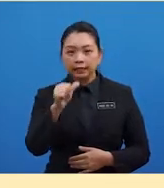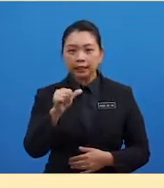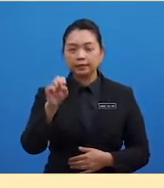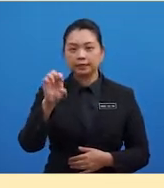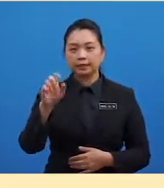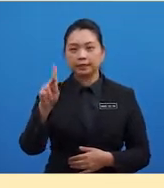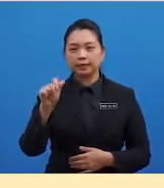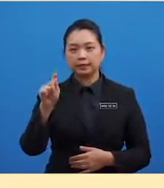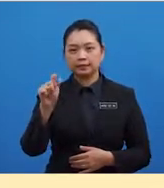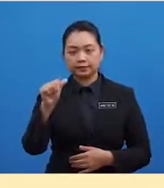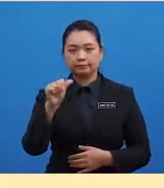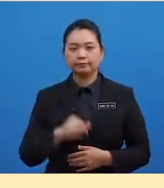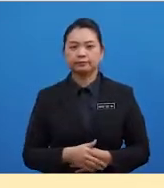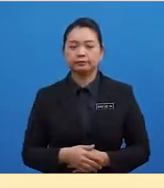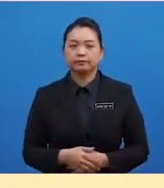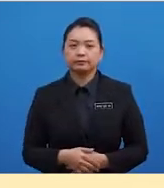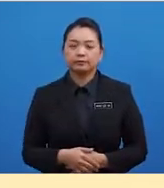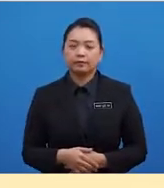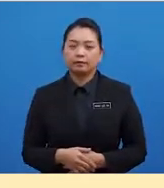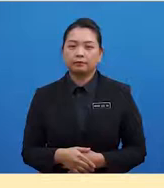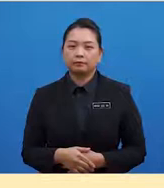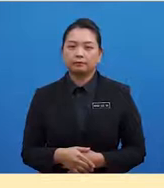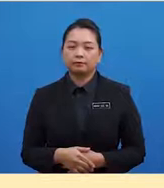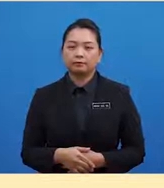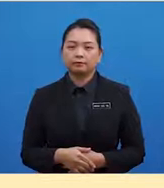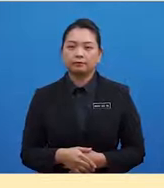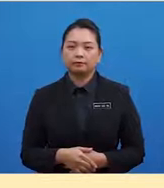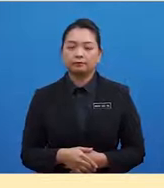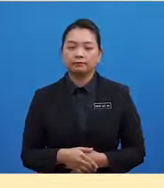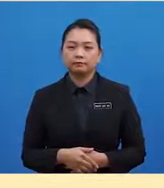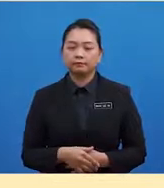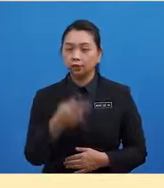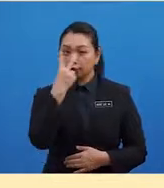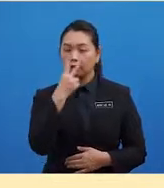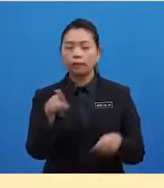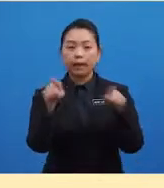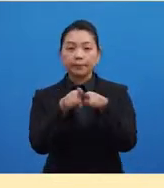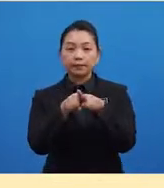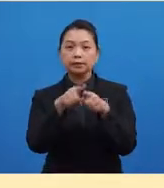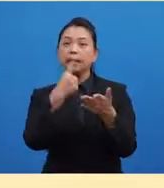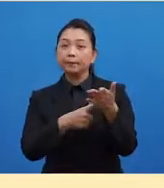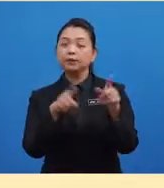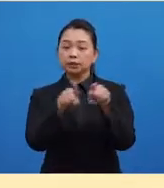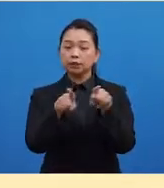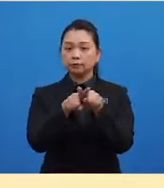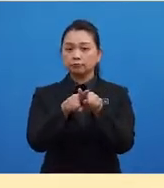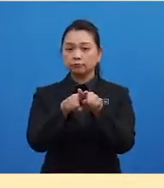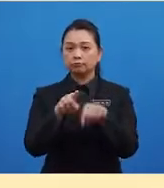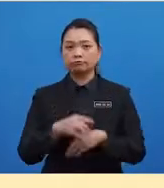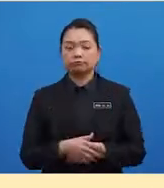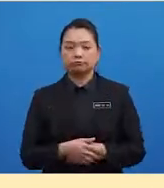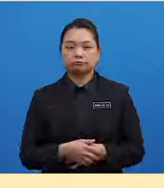seperti paparan ini. Mari kita lihat persamaan antara dua jenis poligon sebelum lihat pada